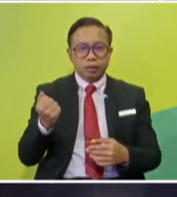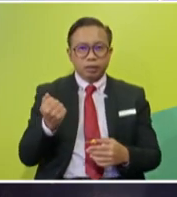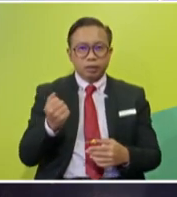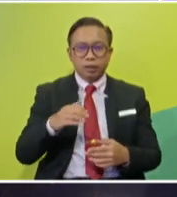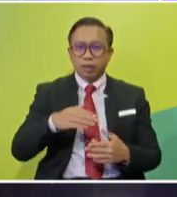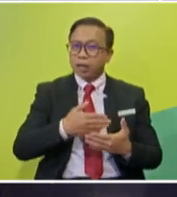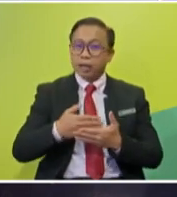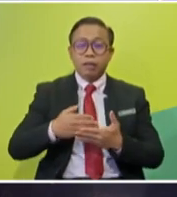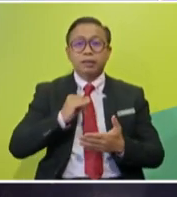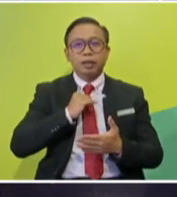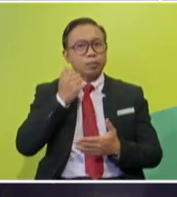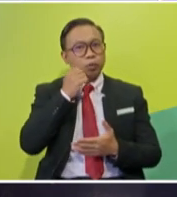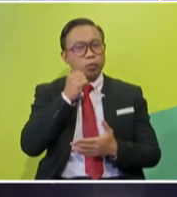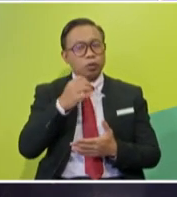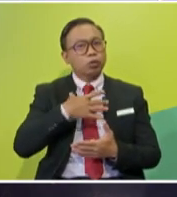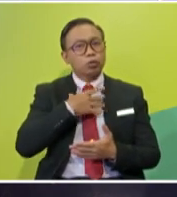perempuan